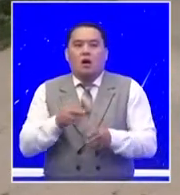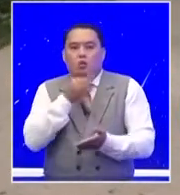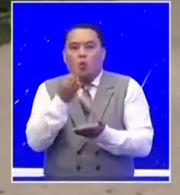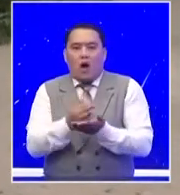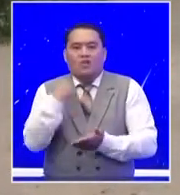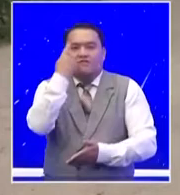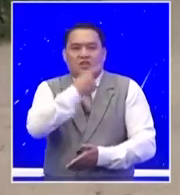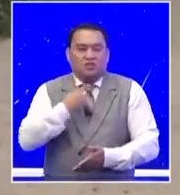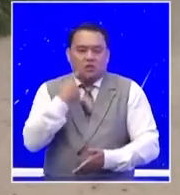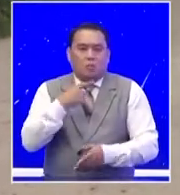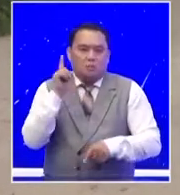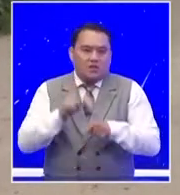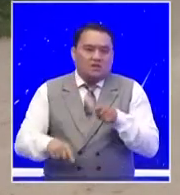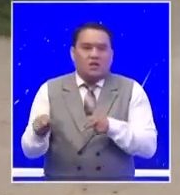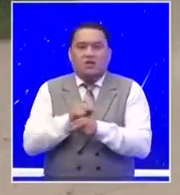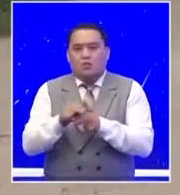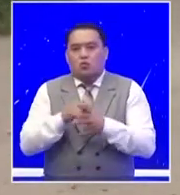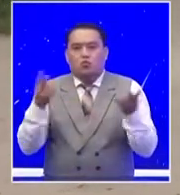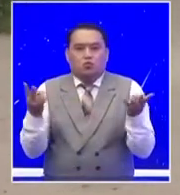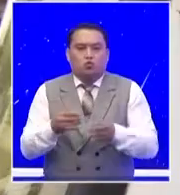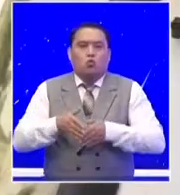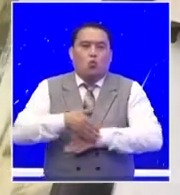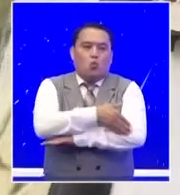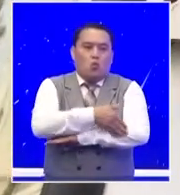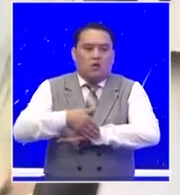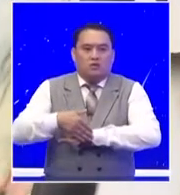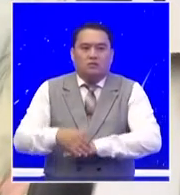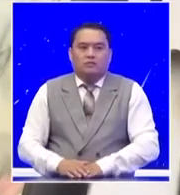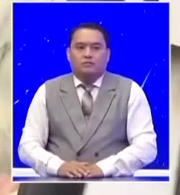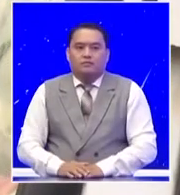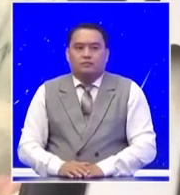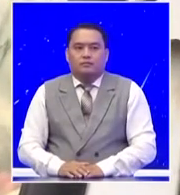отвечает за это, но поскорее бы уже отремонтировали эту улицу.